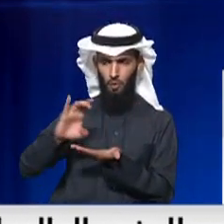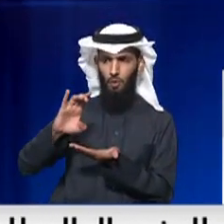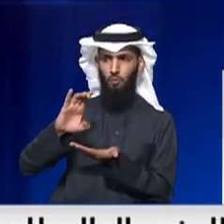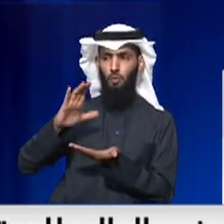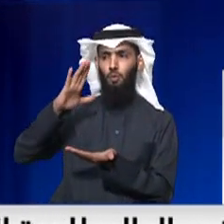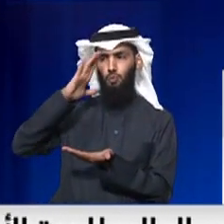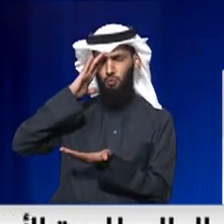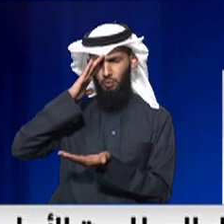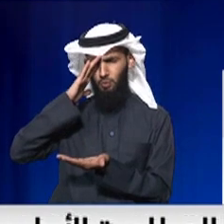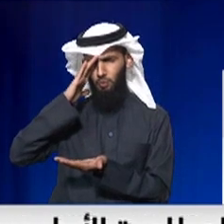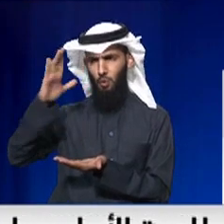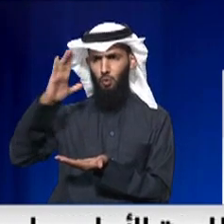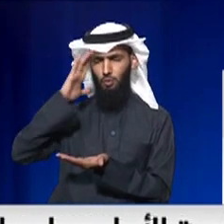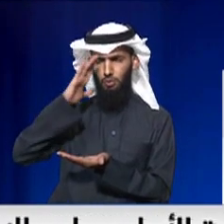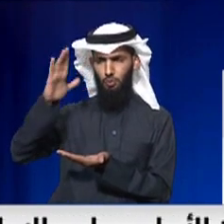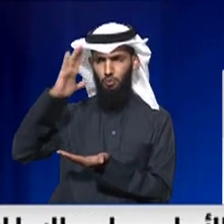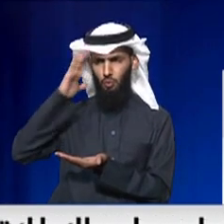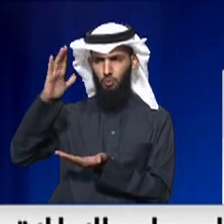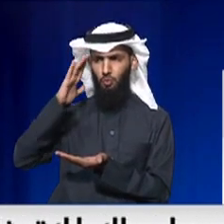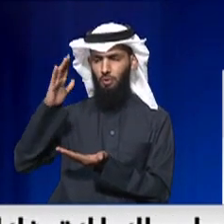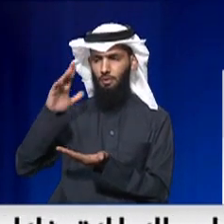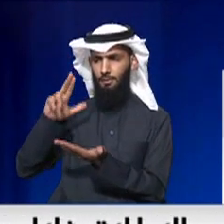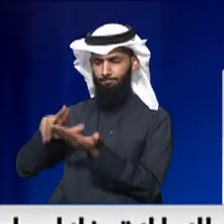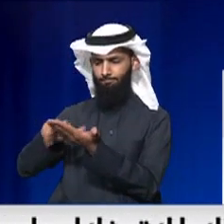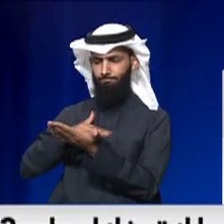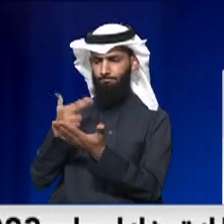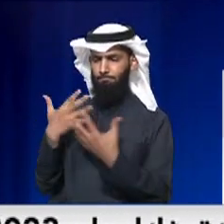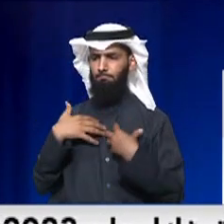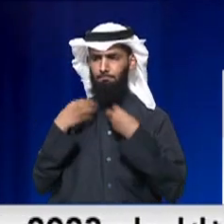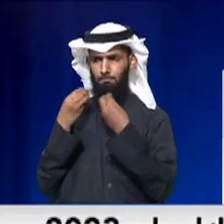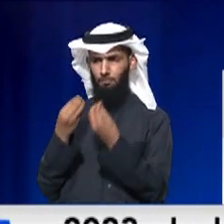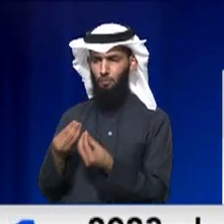سموه حفظه الله خالص شكره على ما عبر عنه من